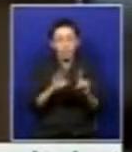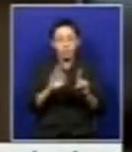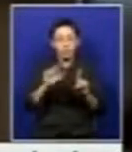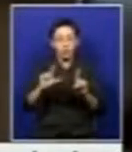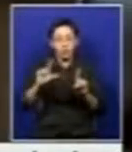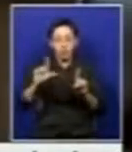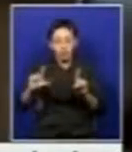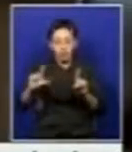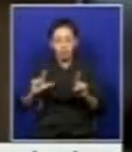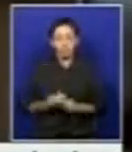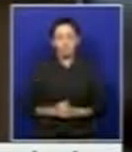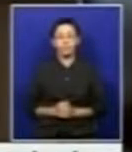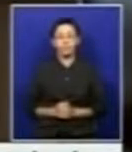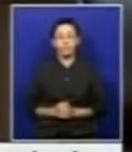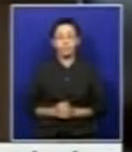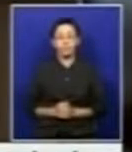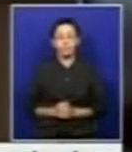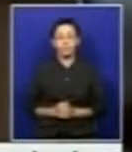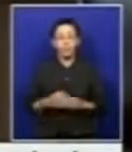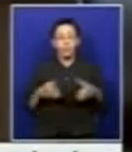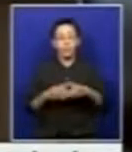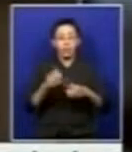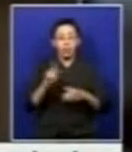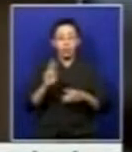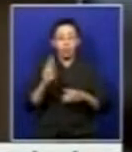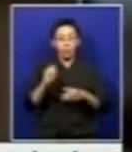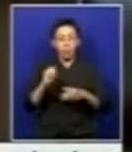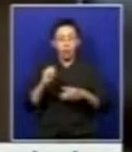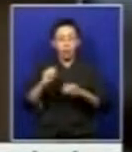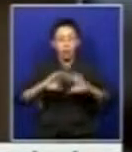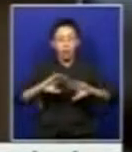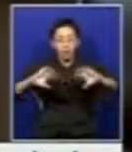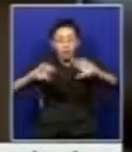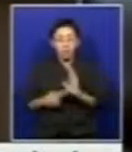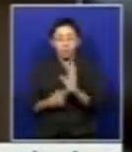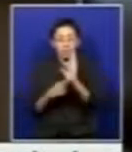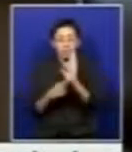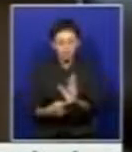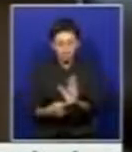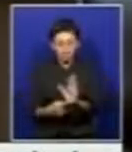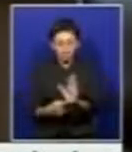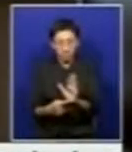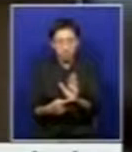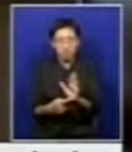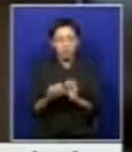านล้านบาทตามที่คณะรัฐมนตรีได้นำเสนอต่อสภาแห่